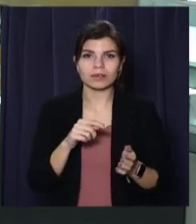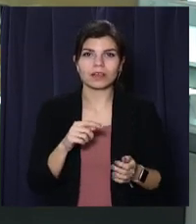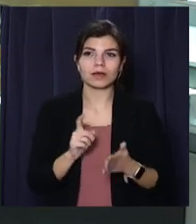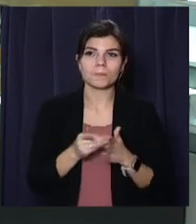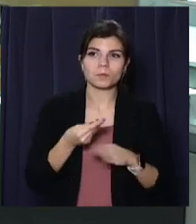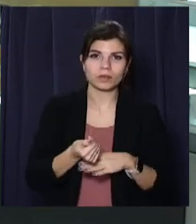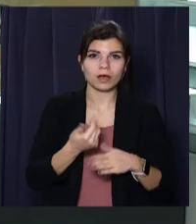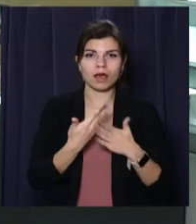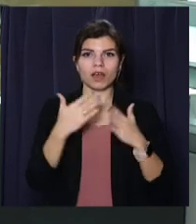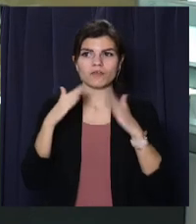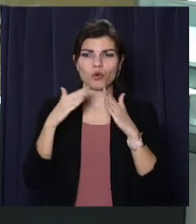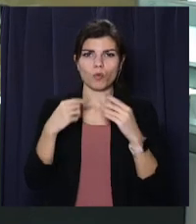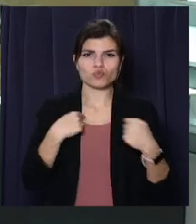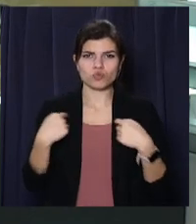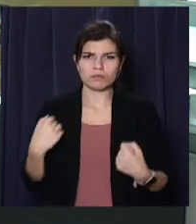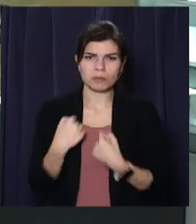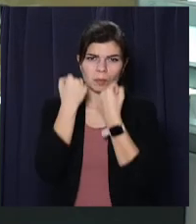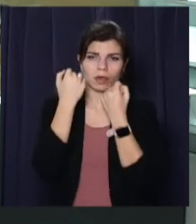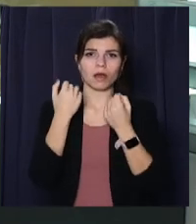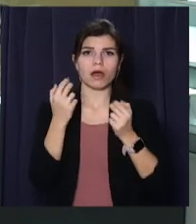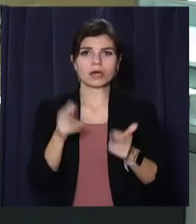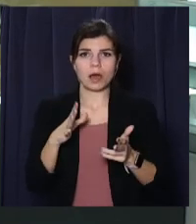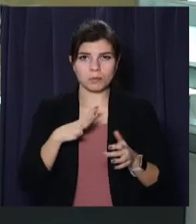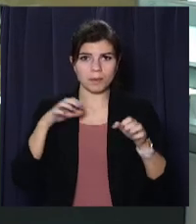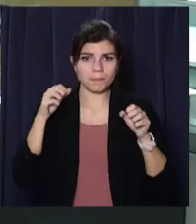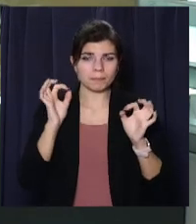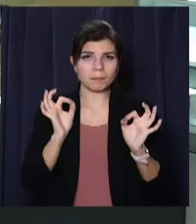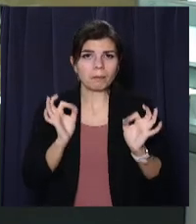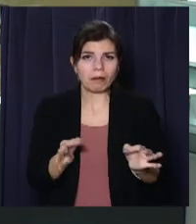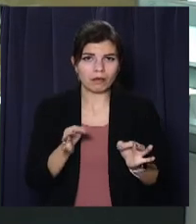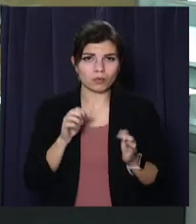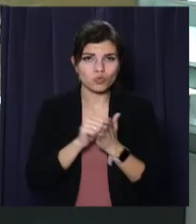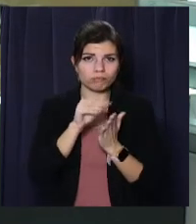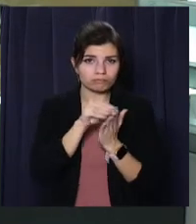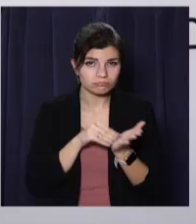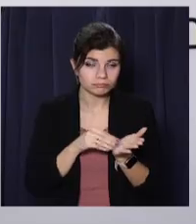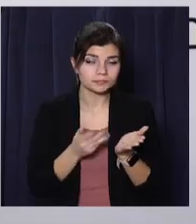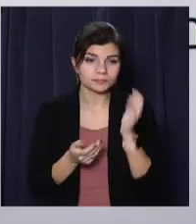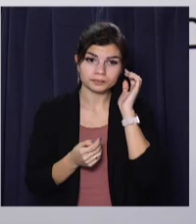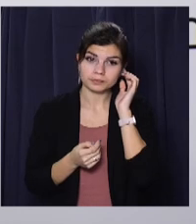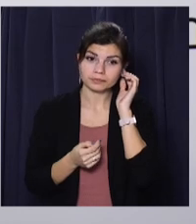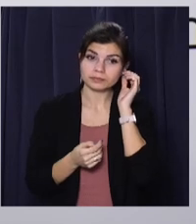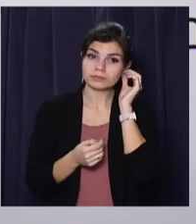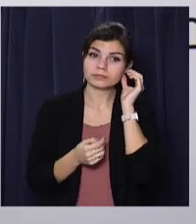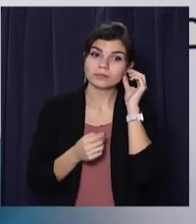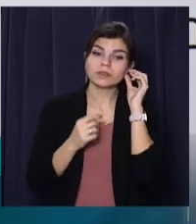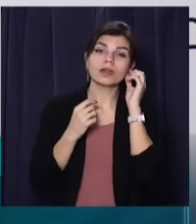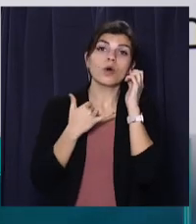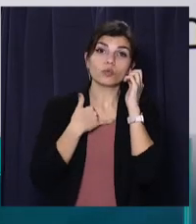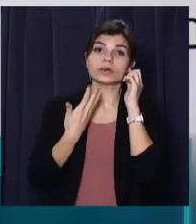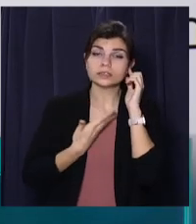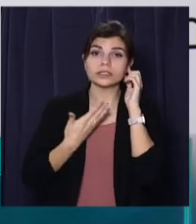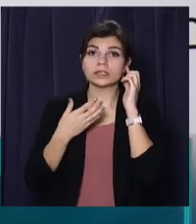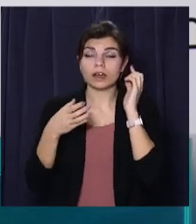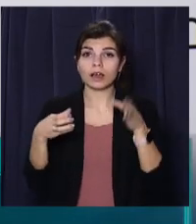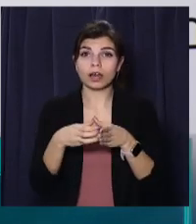насилля. Про це у прес-центрі «Відкритого» розповів фахівець центру Данило Смага. Для вторинної правової допомоги в нас існують